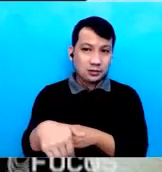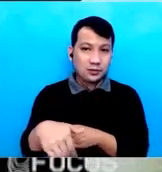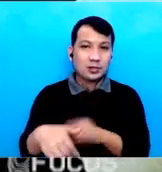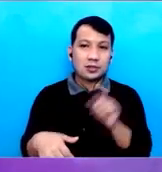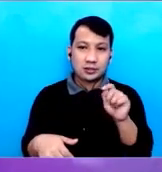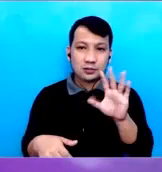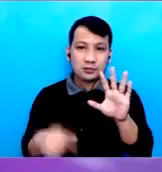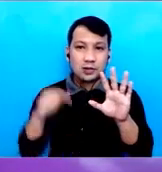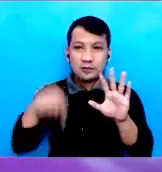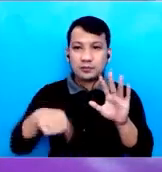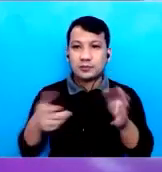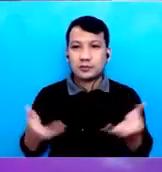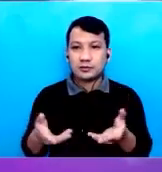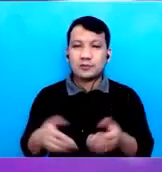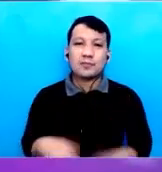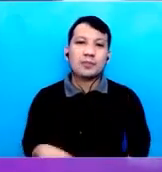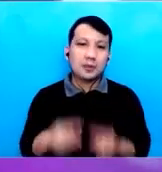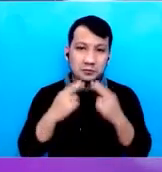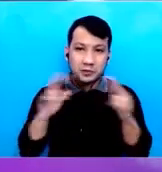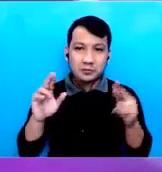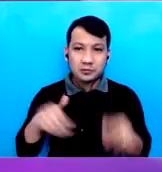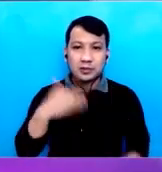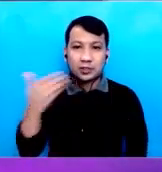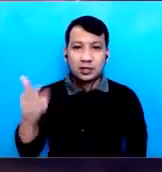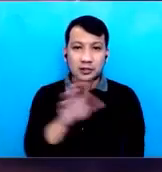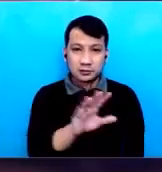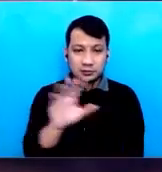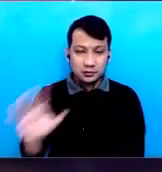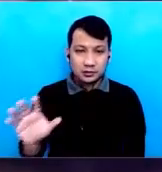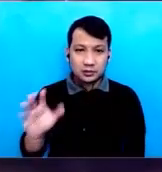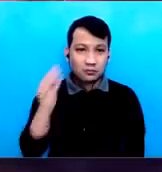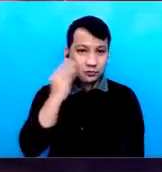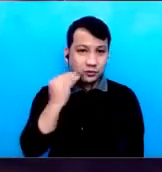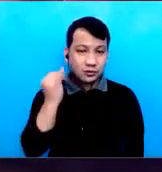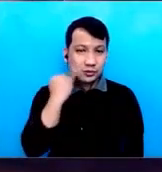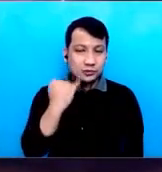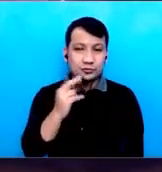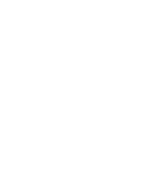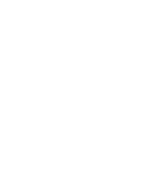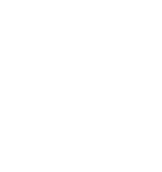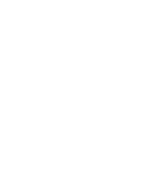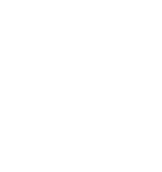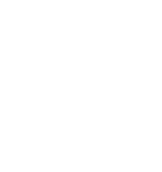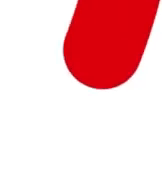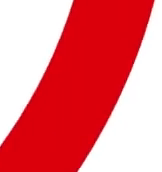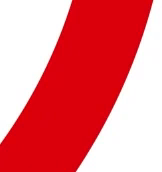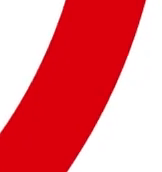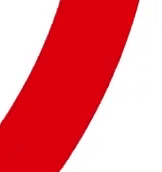TV5. Nagbabalita mula sa Frontline, MJ Marfori, News 5.